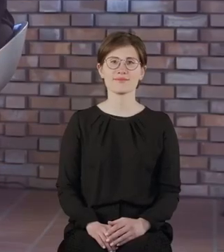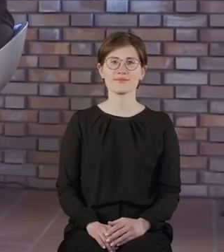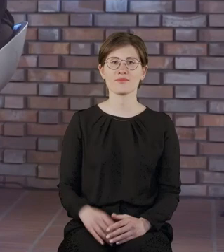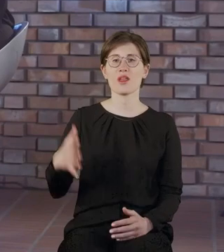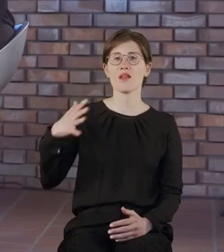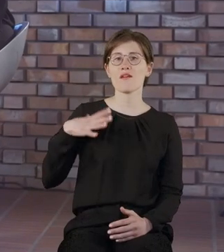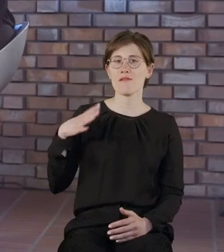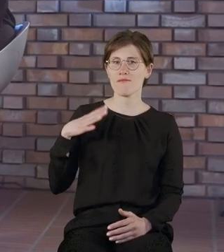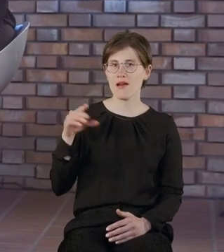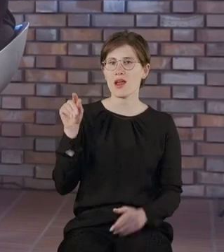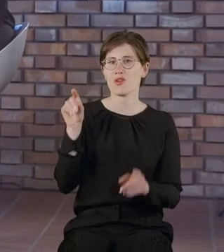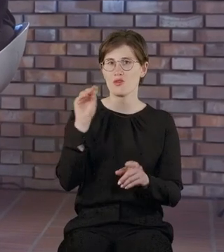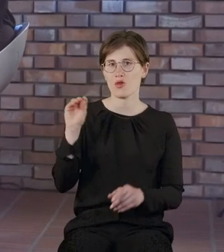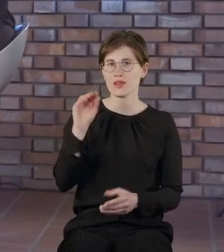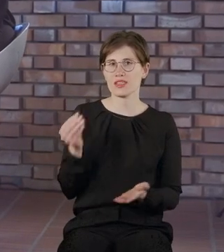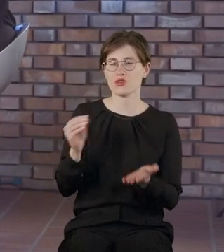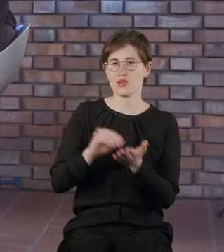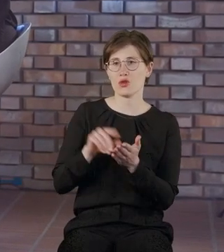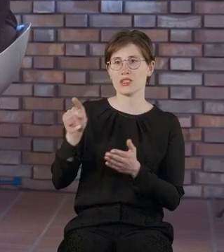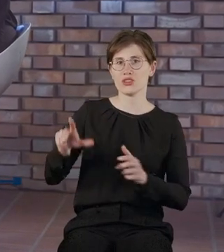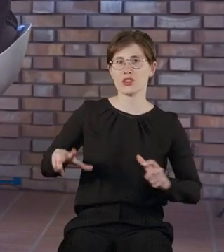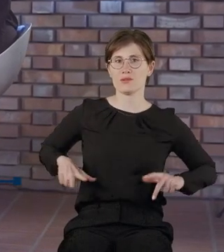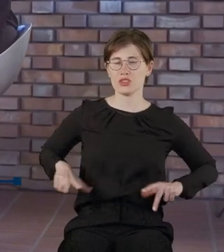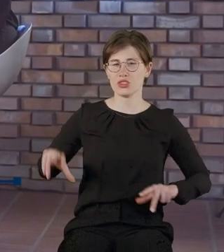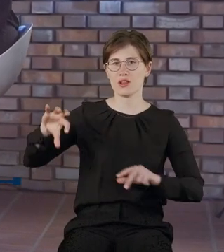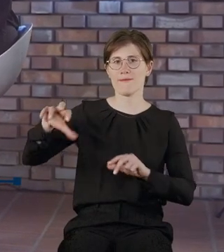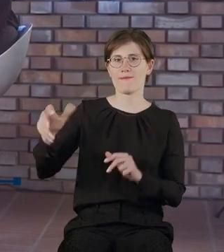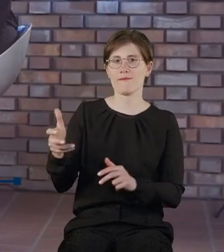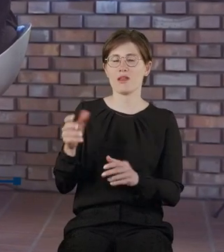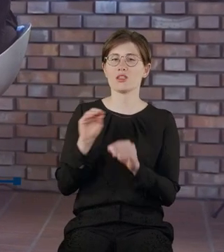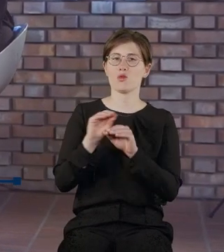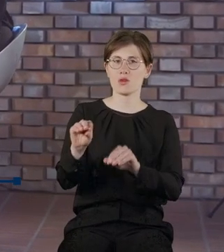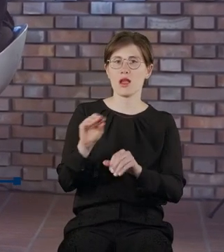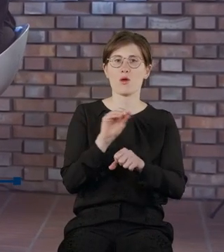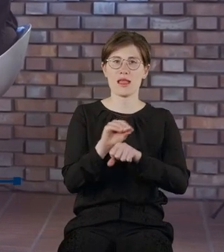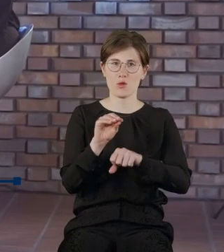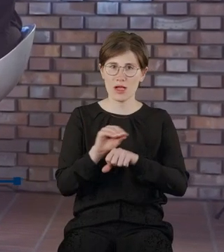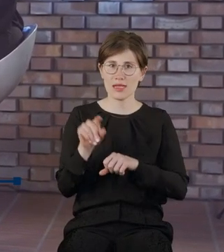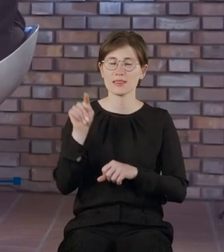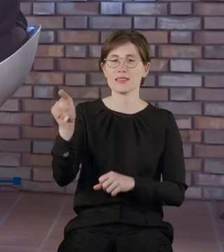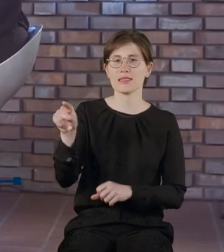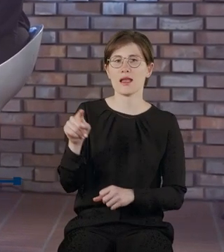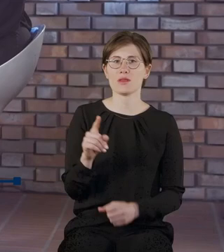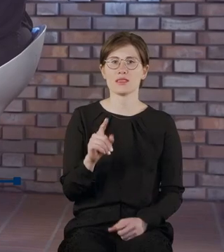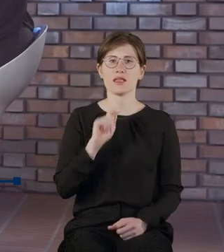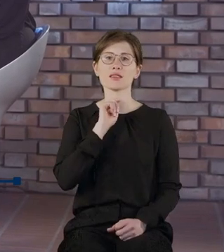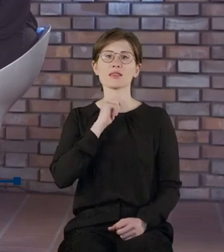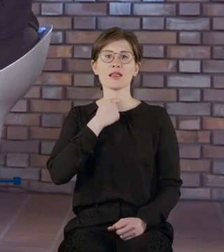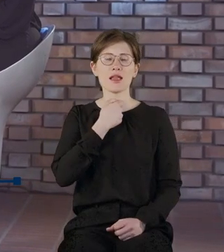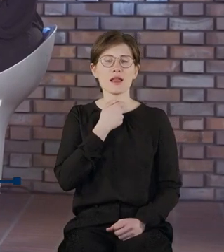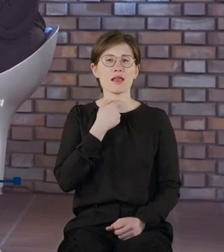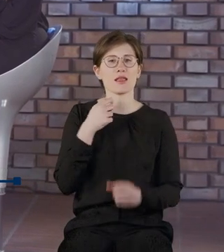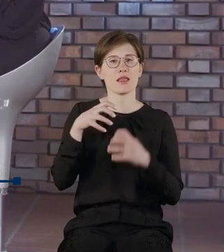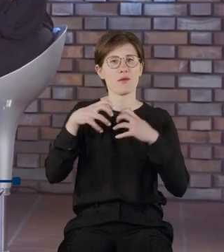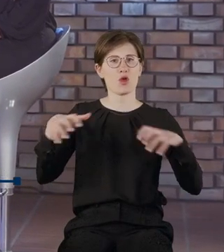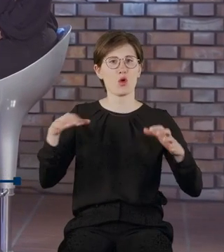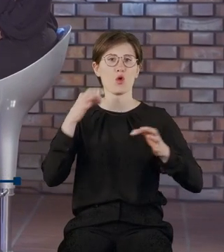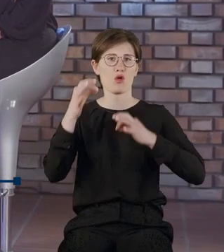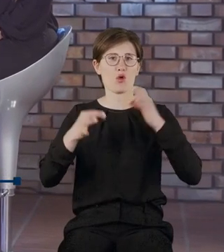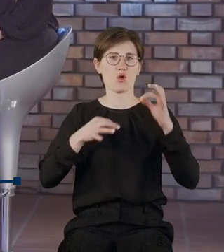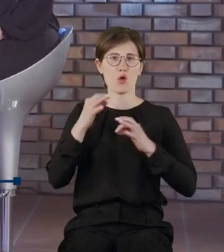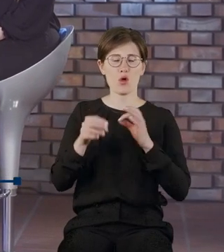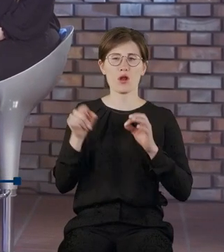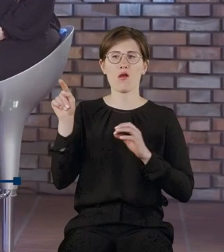Warto również dodać, że w Cieszynie na Wydziale Sztuki i Nauk o Edukacji działa również niemy chór Uniwersytetu Śląskiego, który